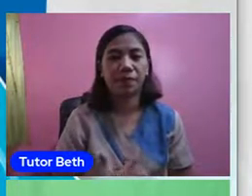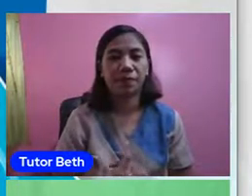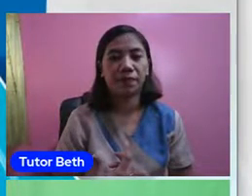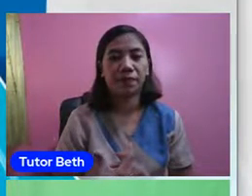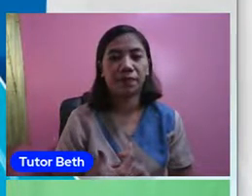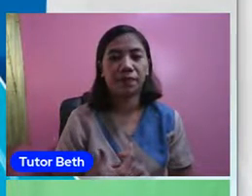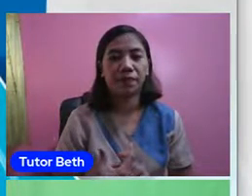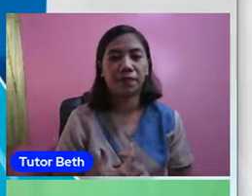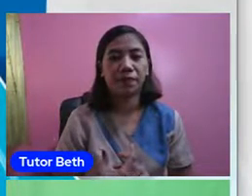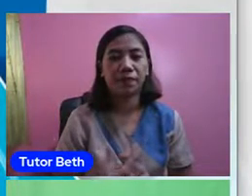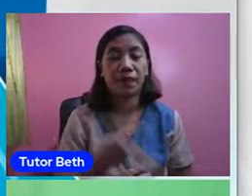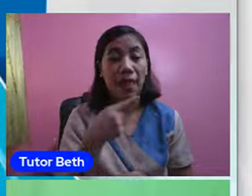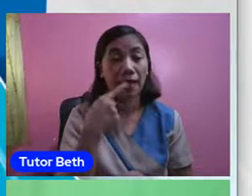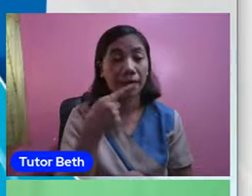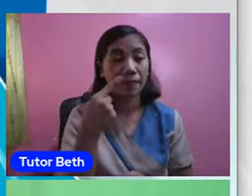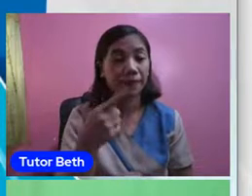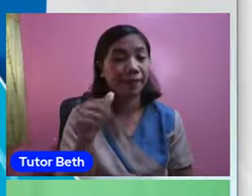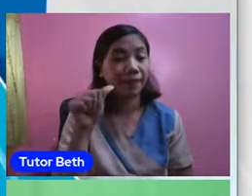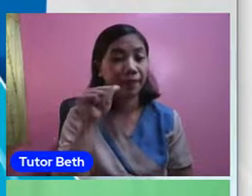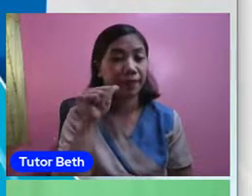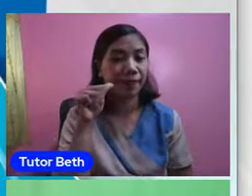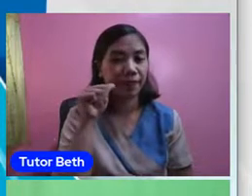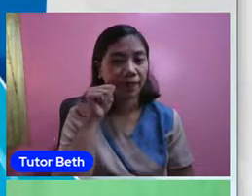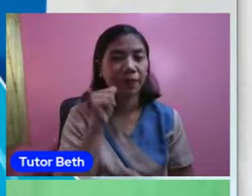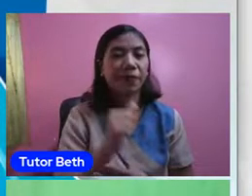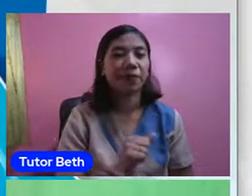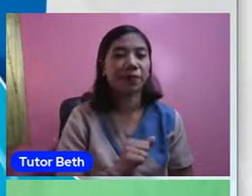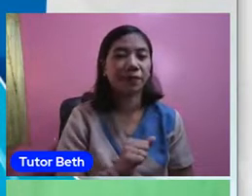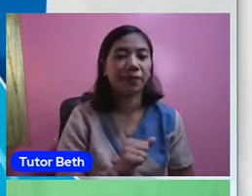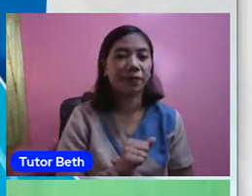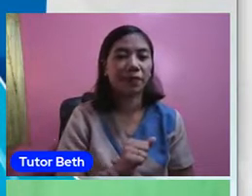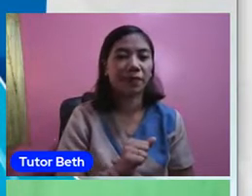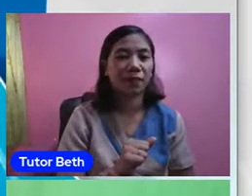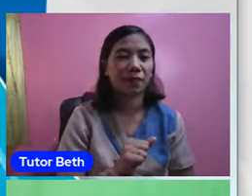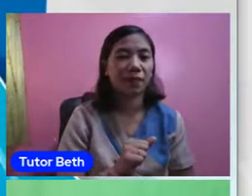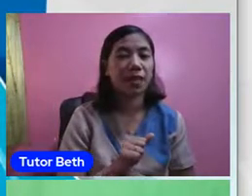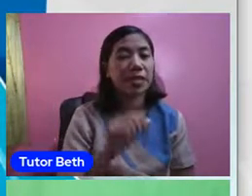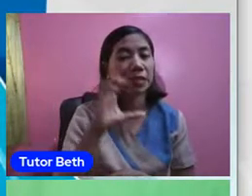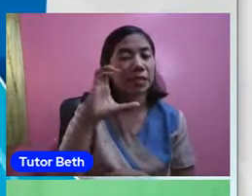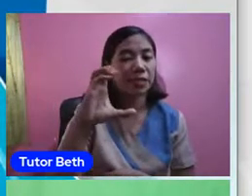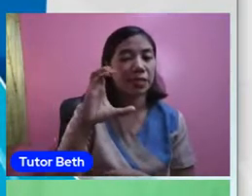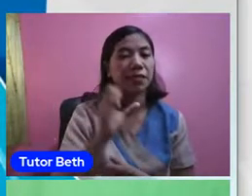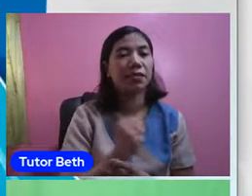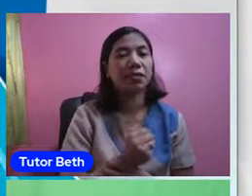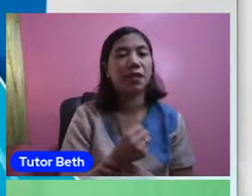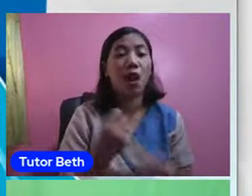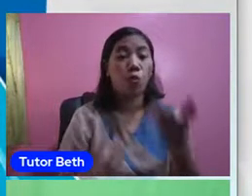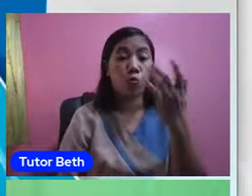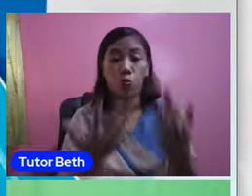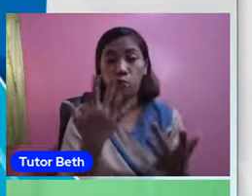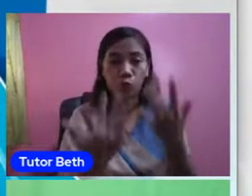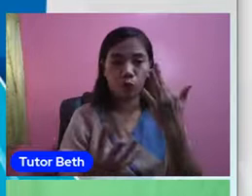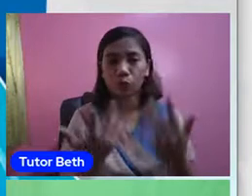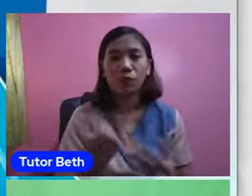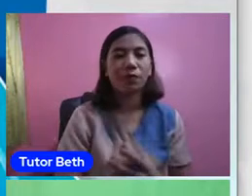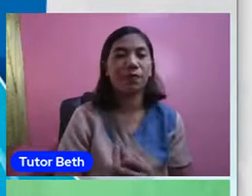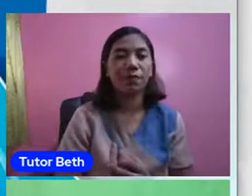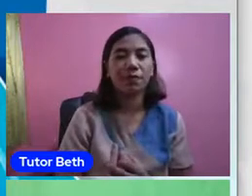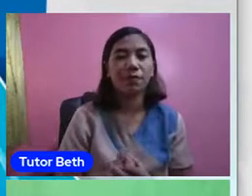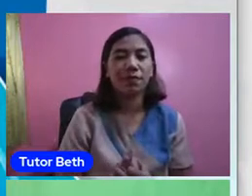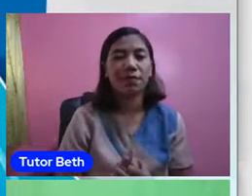Okay. Sabi ulit ni Ann, letter C. Sabi ni Justine, letter C. Sabi ni